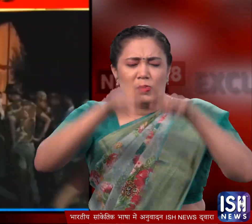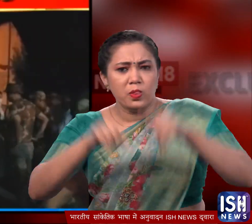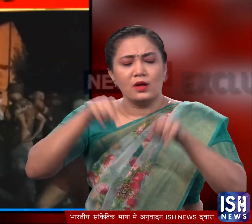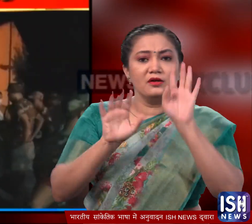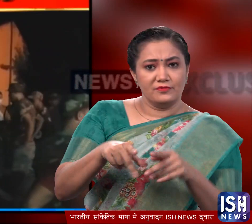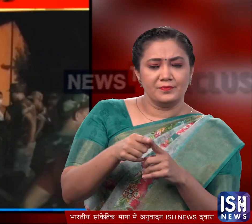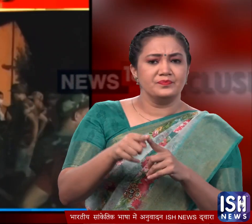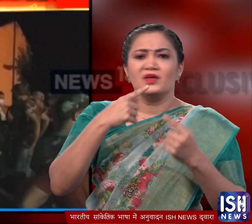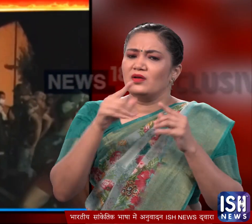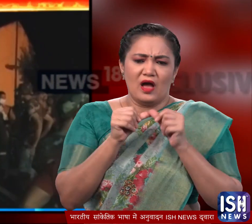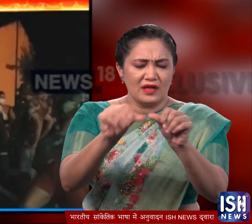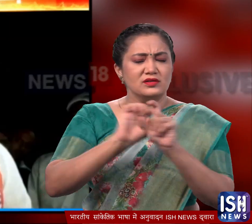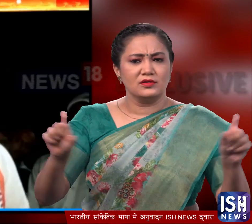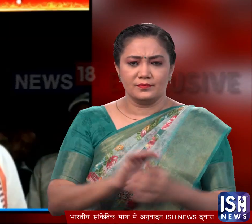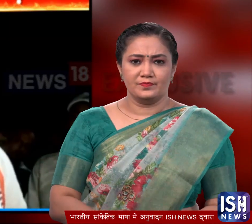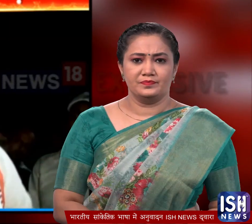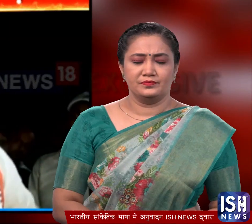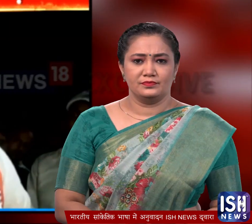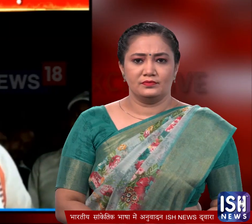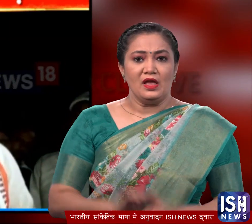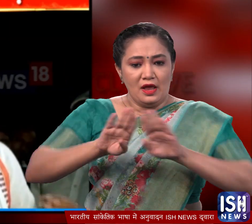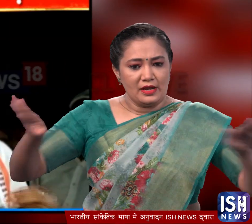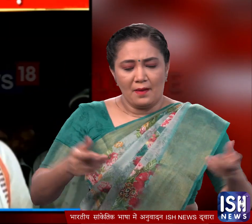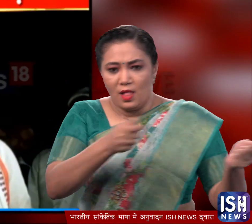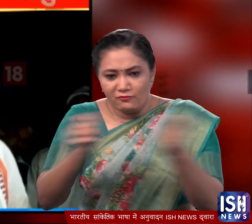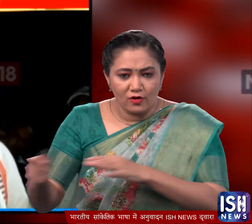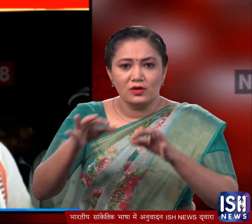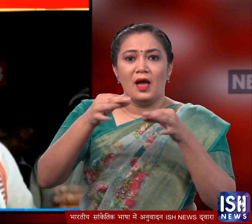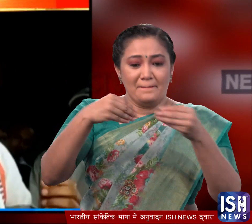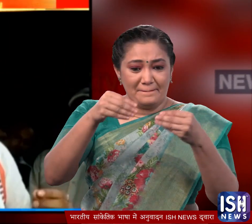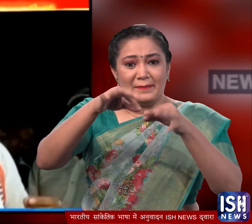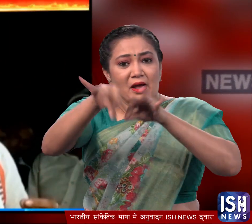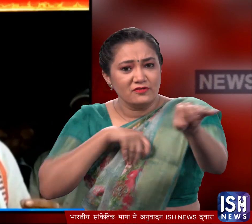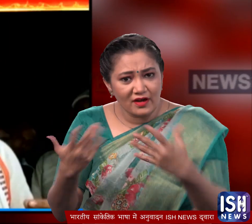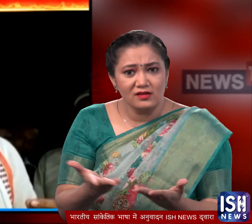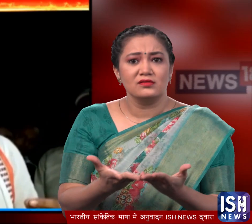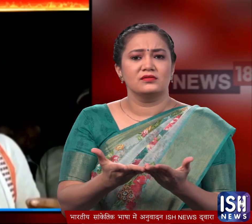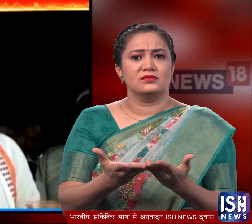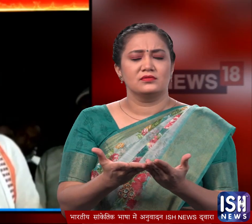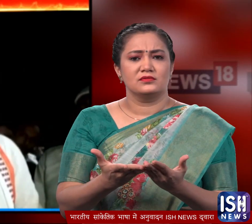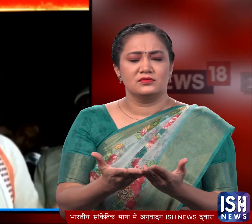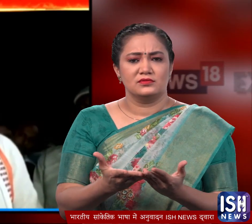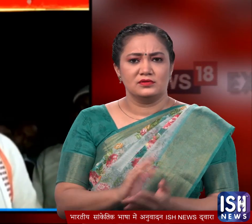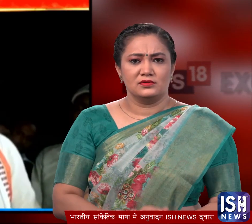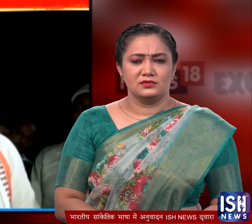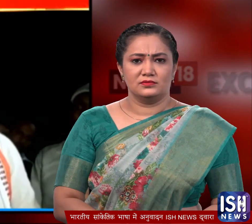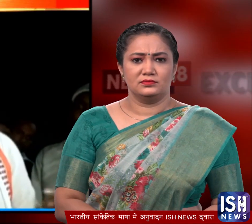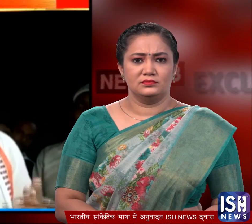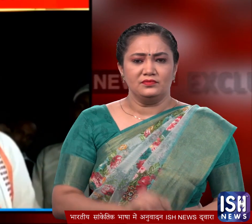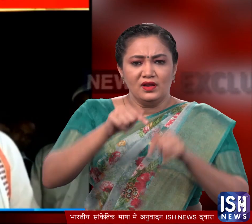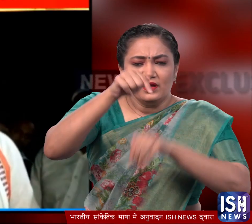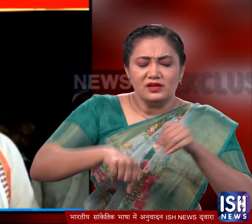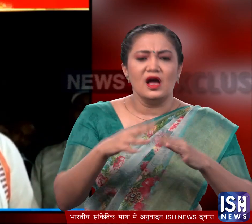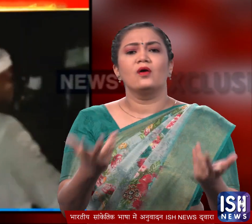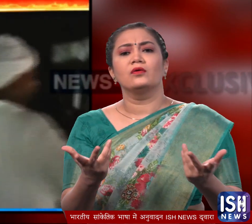किया, लेकिन उसने इस पर कुछ और ही सफाई दी। टेबल उलट दे रहे हैं, बैलेट पेपर फाड़ दे रहे हैं, तो कैसे